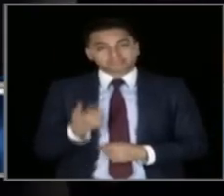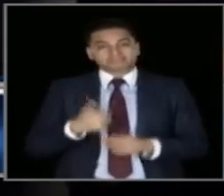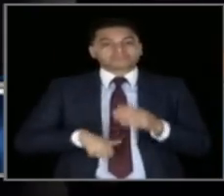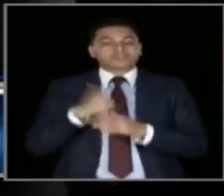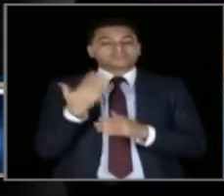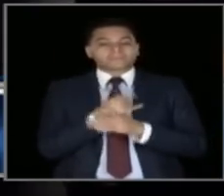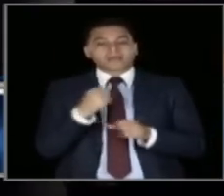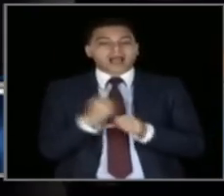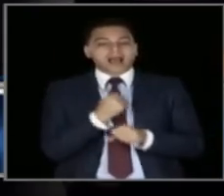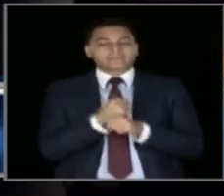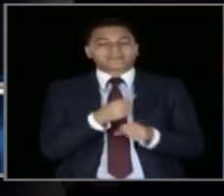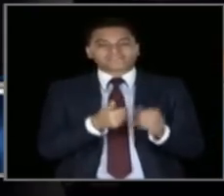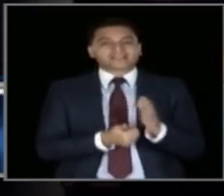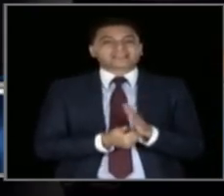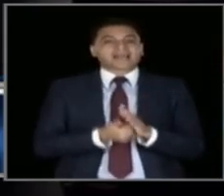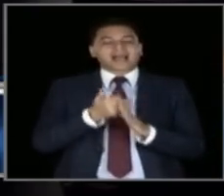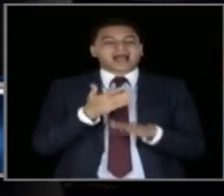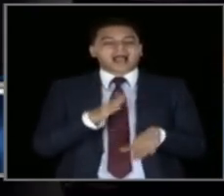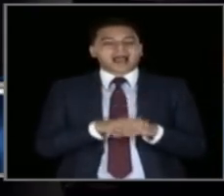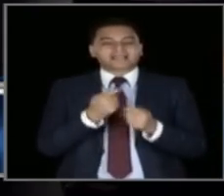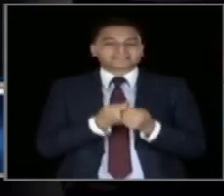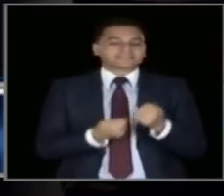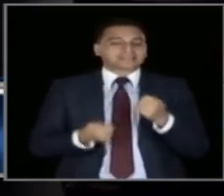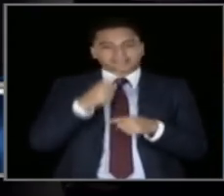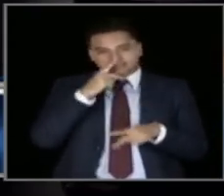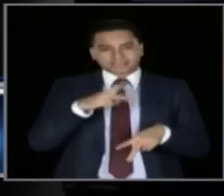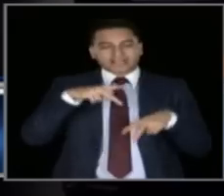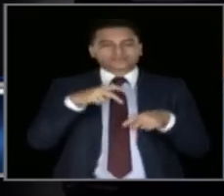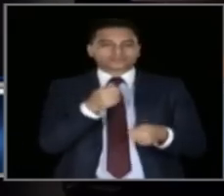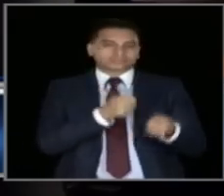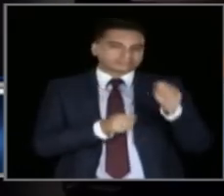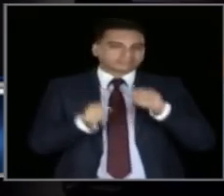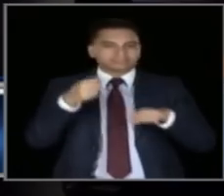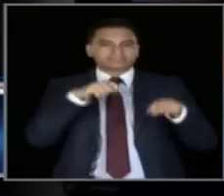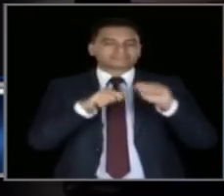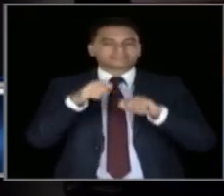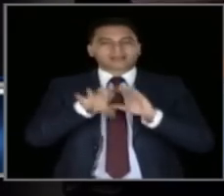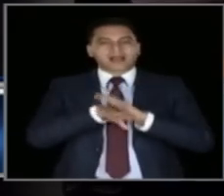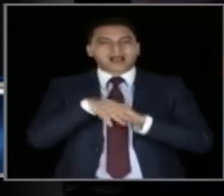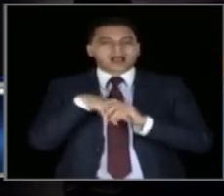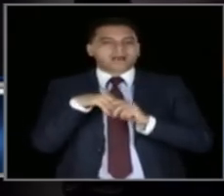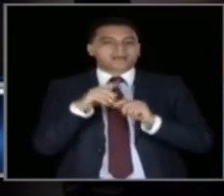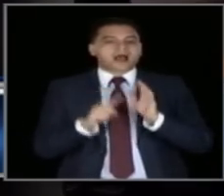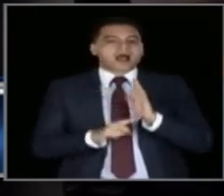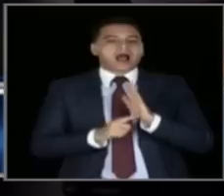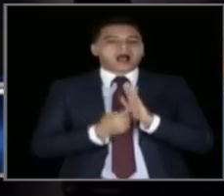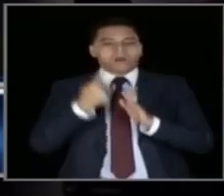بسبب عمله الناجح في تثبيت النيتروجين، بقول غاز